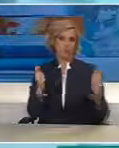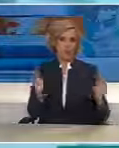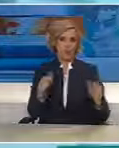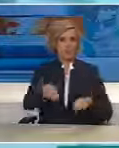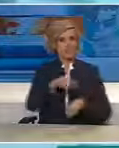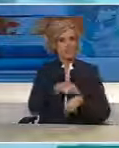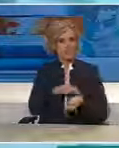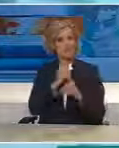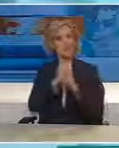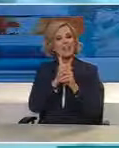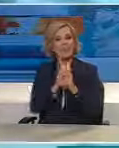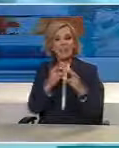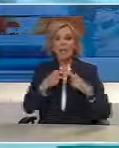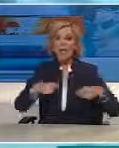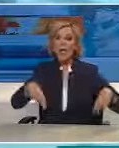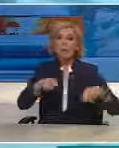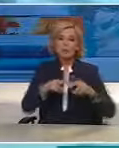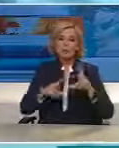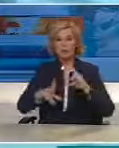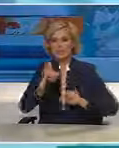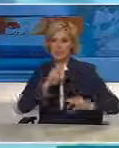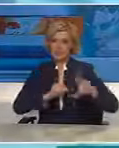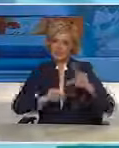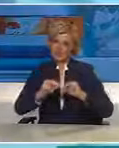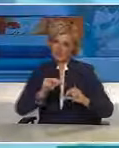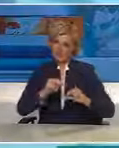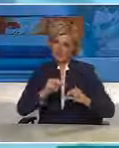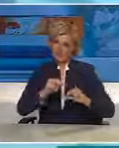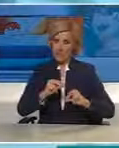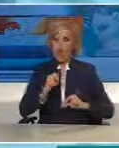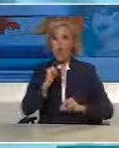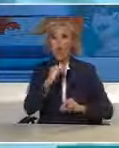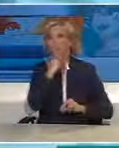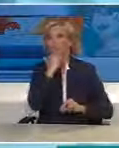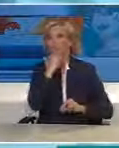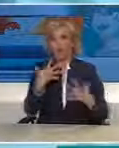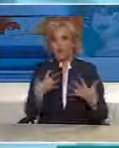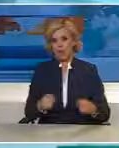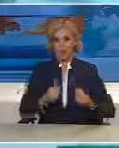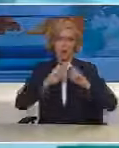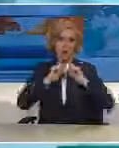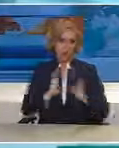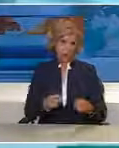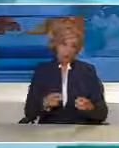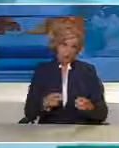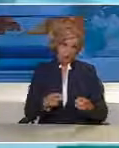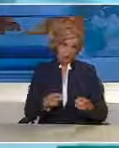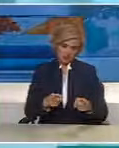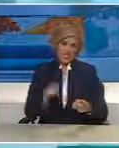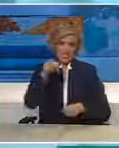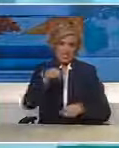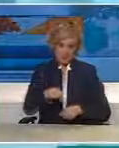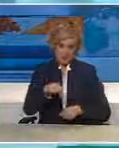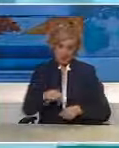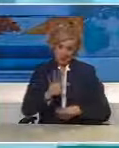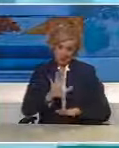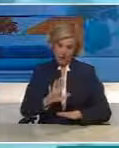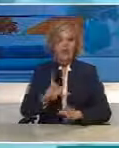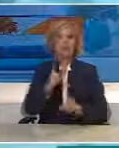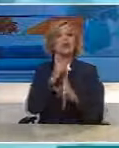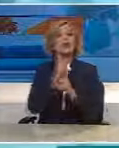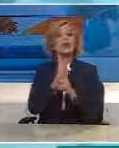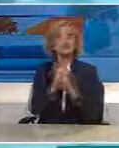μας. Θα ισχύσουν αυτά που σας είπα και χθες. Δεν θα πάρθει κάποια απόφαση ή εισήγηση ειδική σήμερα. Αυτό θα γίνει με